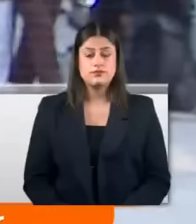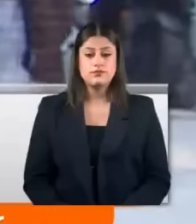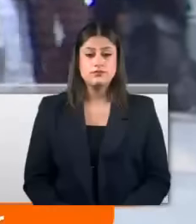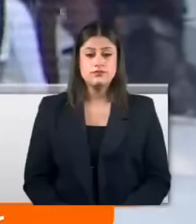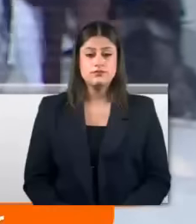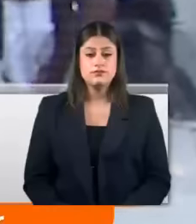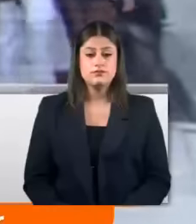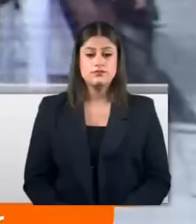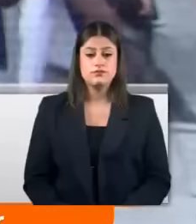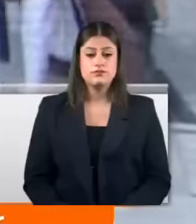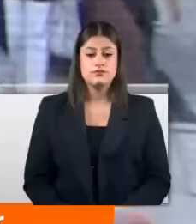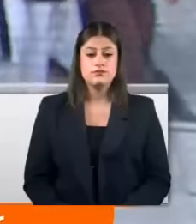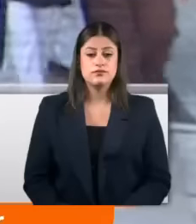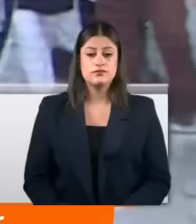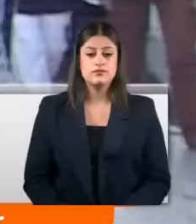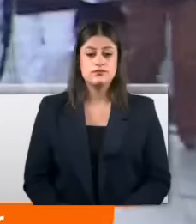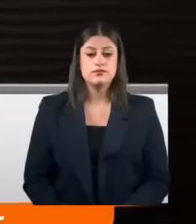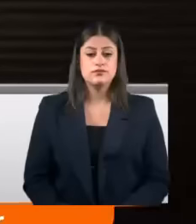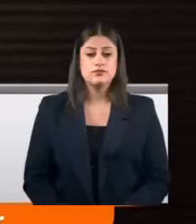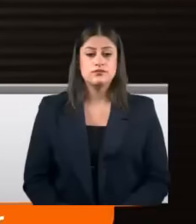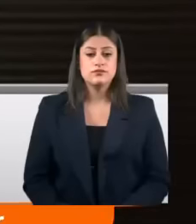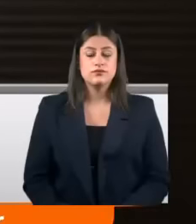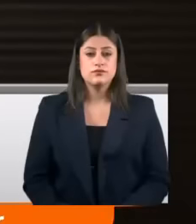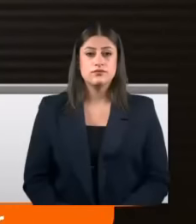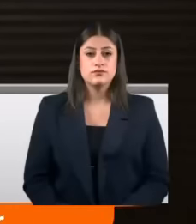Gün içerisinde akşama kadar elektriksiz kaldığımız oldu.